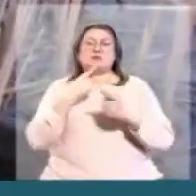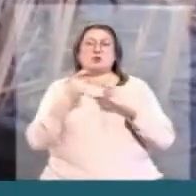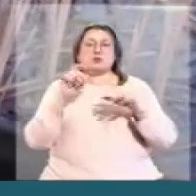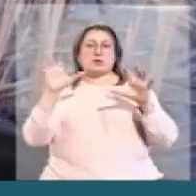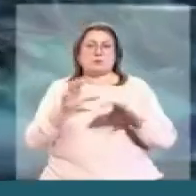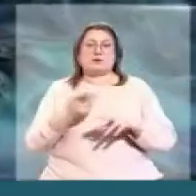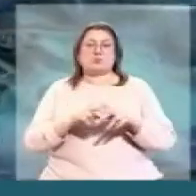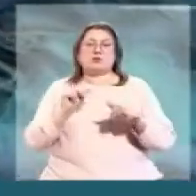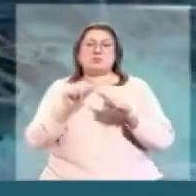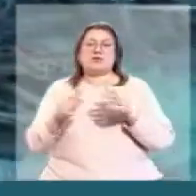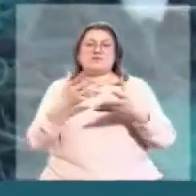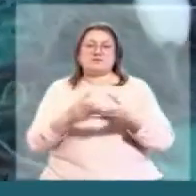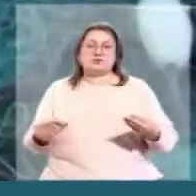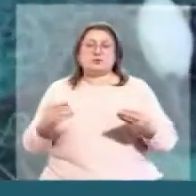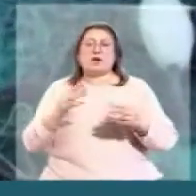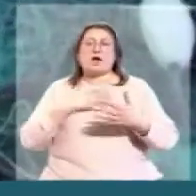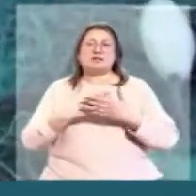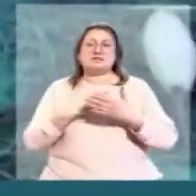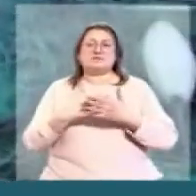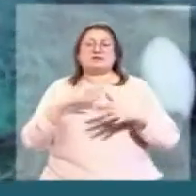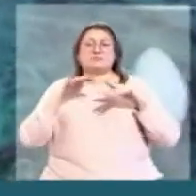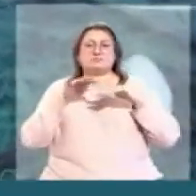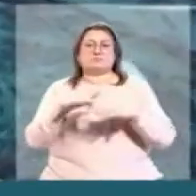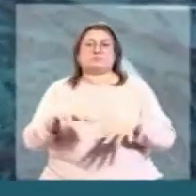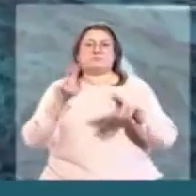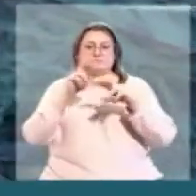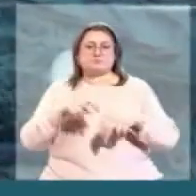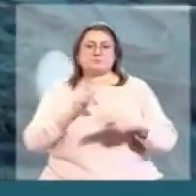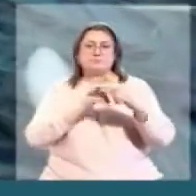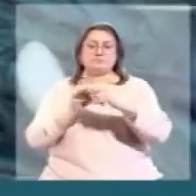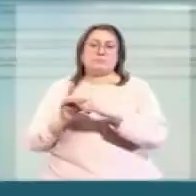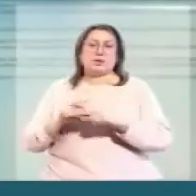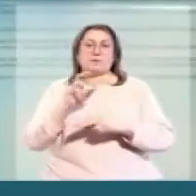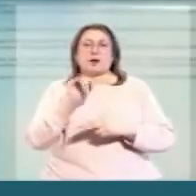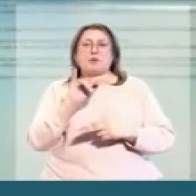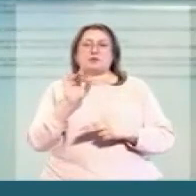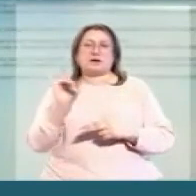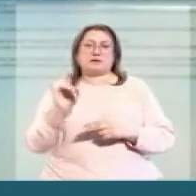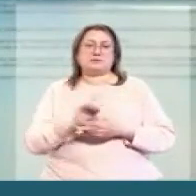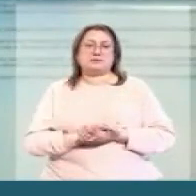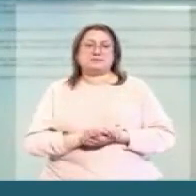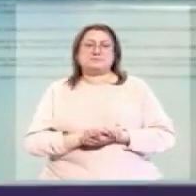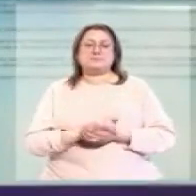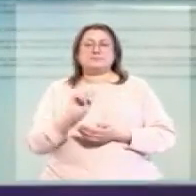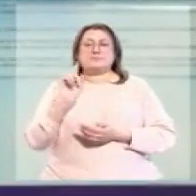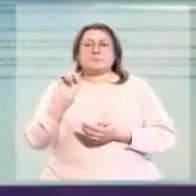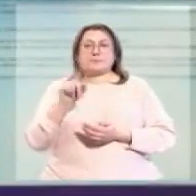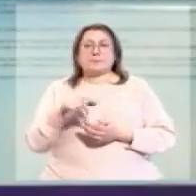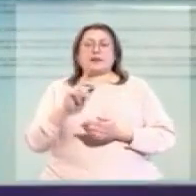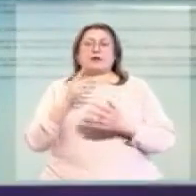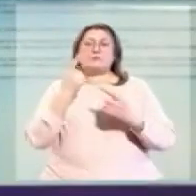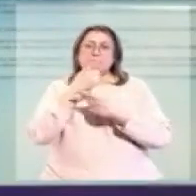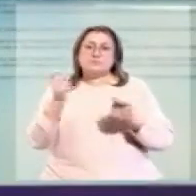закон, поэтому именно весной проводятся активные рейдовые мероприятия по пресечению браконьерства. Также контролируем о том, чтобы